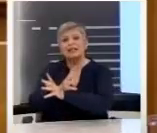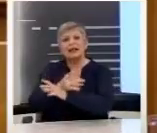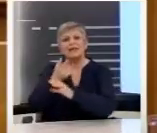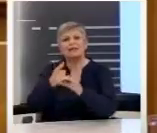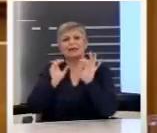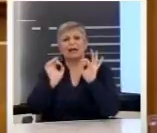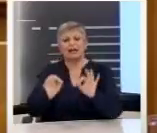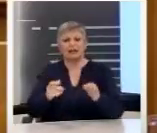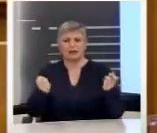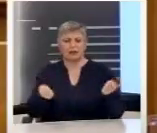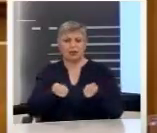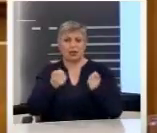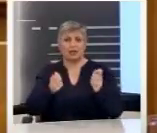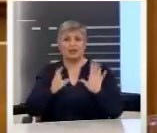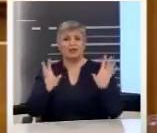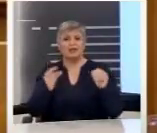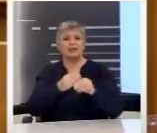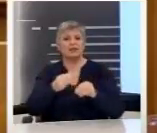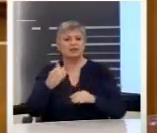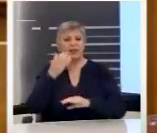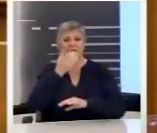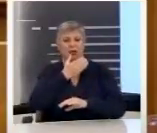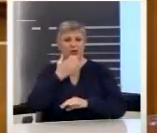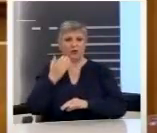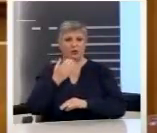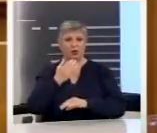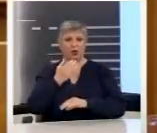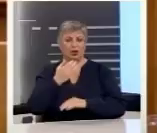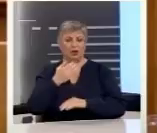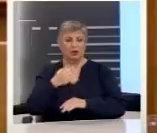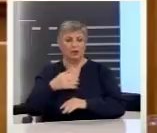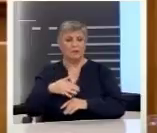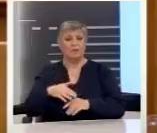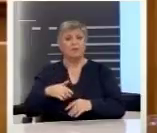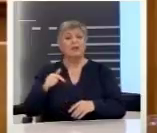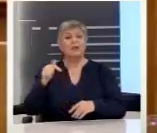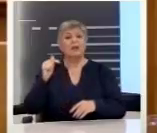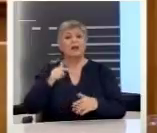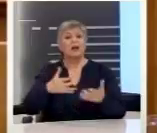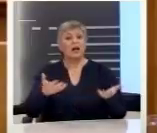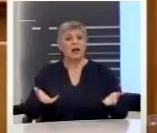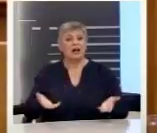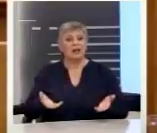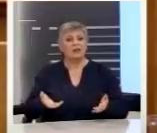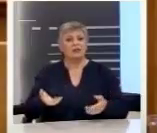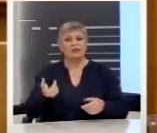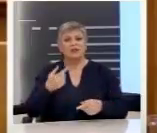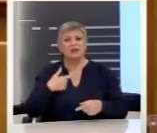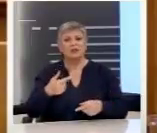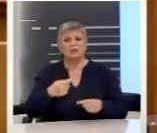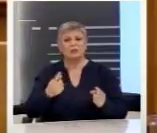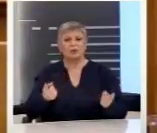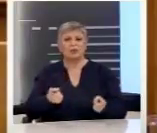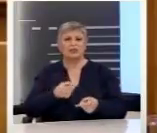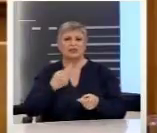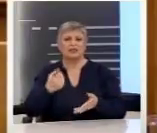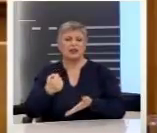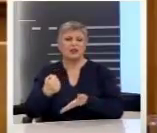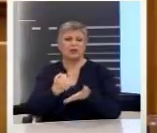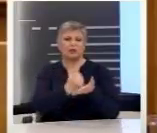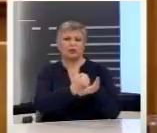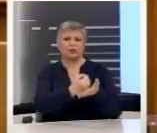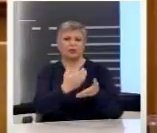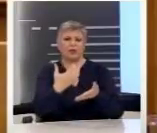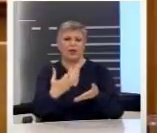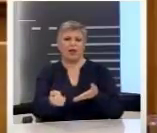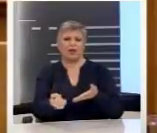Και αυτοί οι οποίοι εκτελούν τα συμβόλαια είναι αυτοί που λαμβάνουν και τα χρήματα. Κυρίες και κύριοι